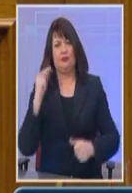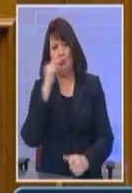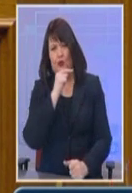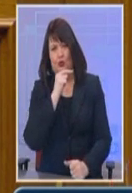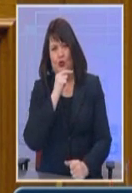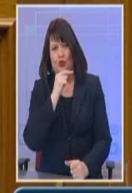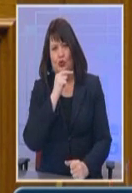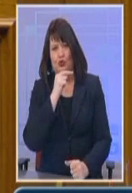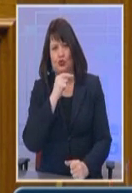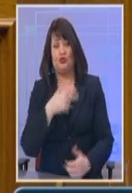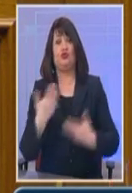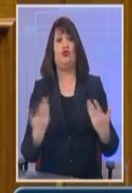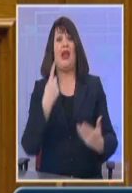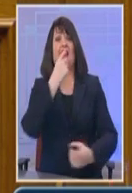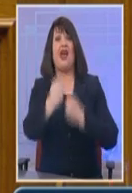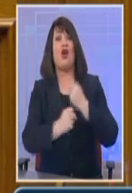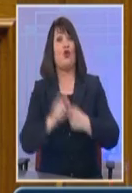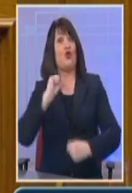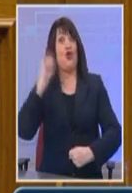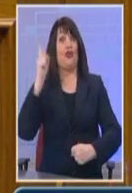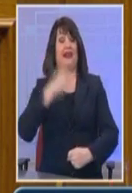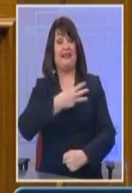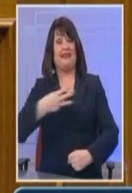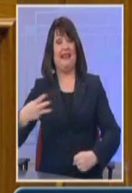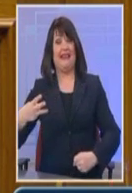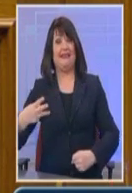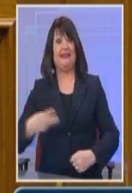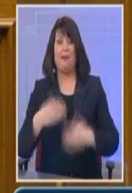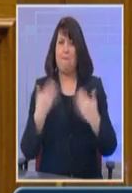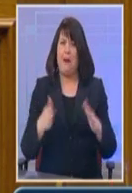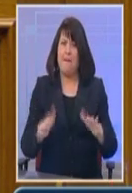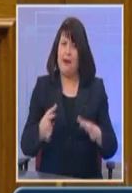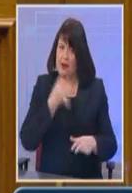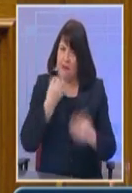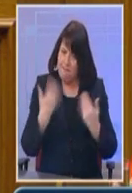Πρωθυπουργός στη φιέστα για τον ένα χρόνο ΣΥΡΙΖΑ να πει ότι τις έκανε και αυτές τις προσλήψεις.